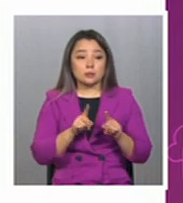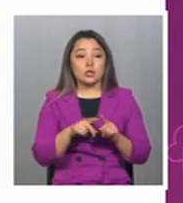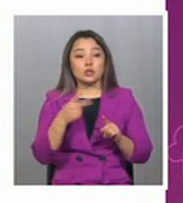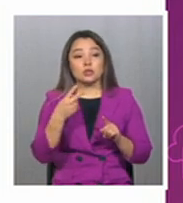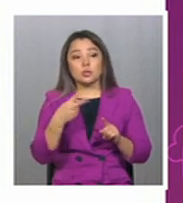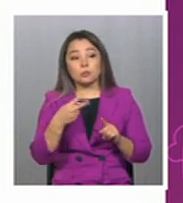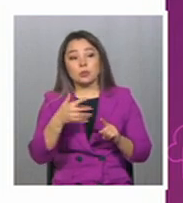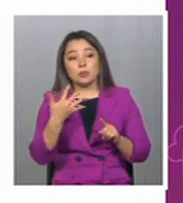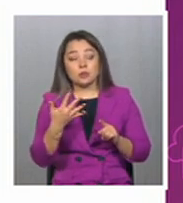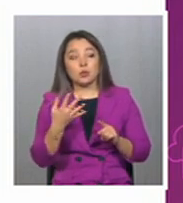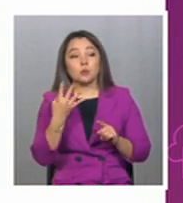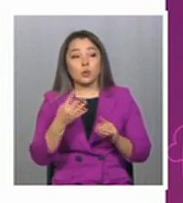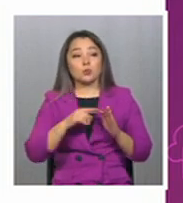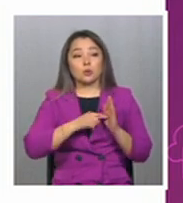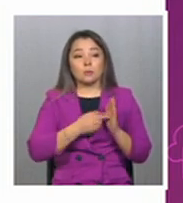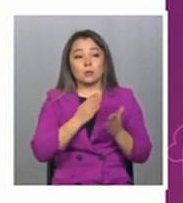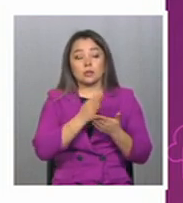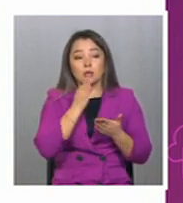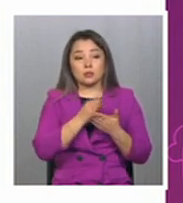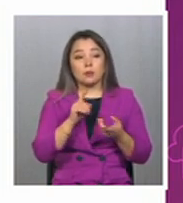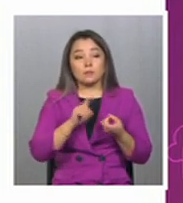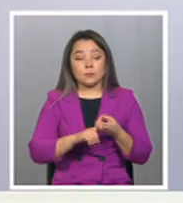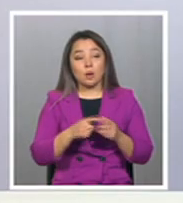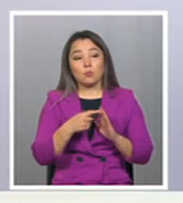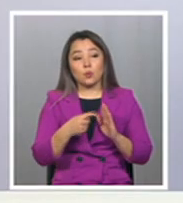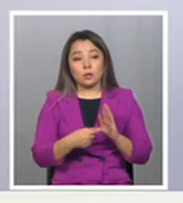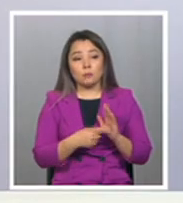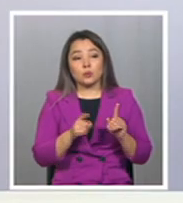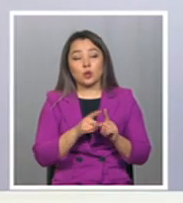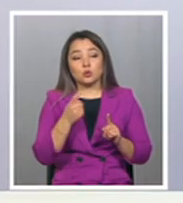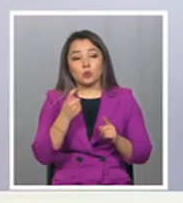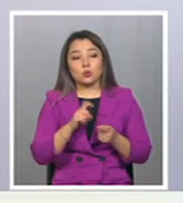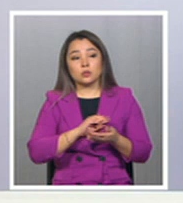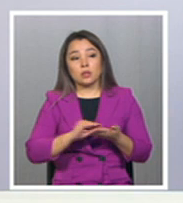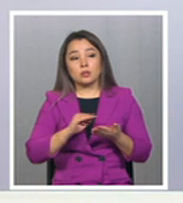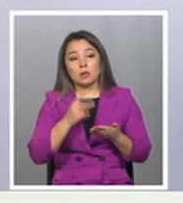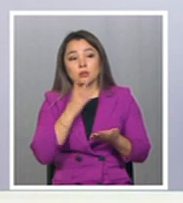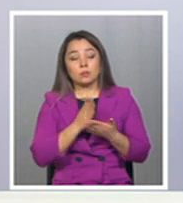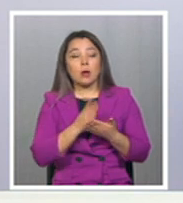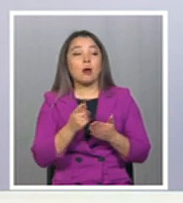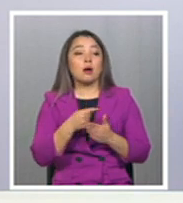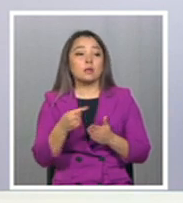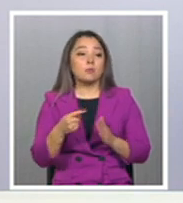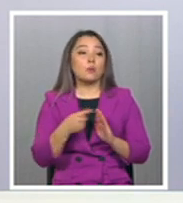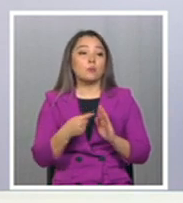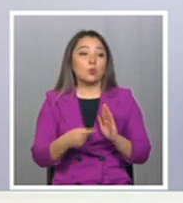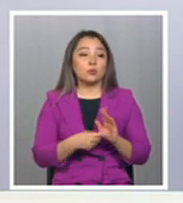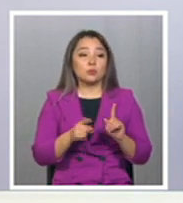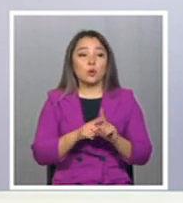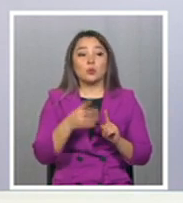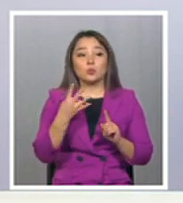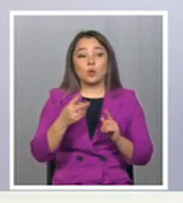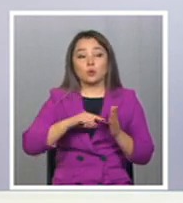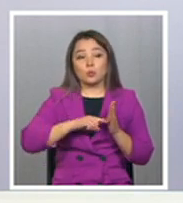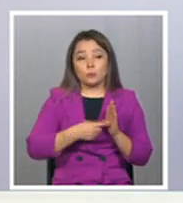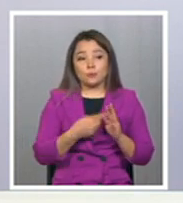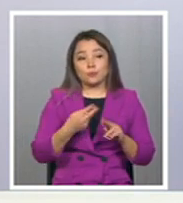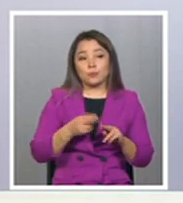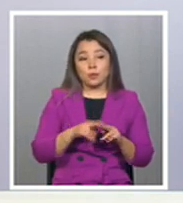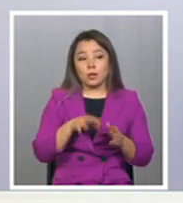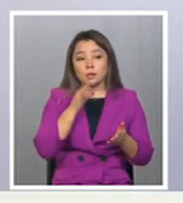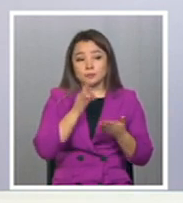4-ке көбейту арқылы бөлімін 100-ге келтіруге болады. Олай болса, алымында бөлімінде 4-ке көбейтейік, сонда